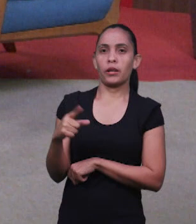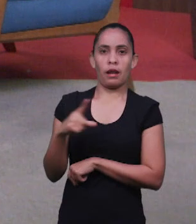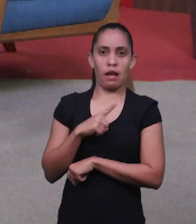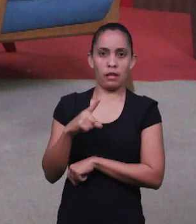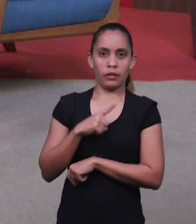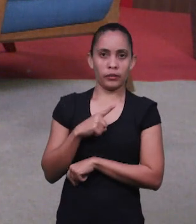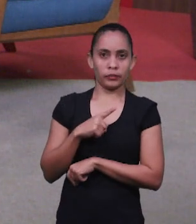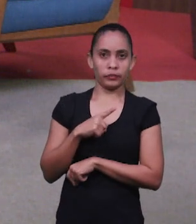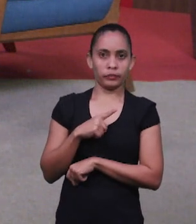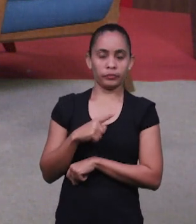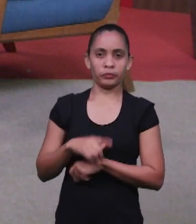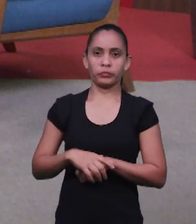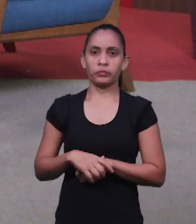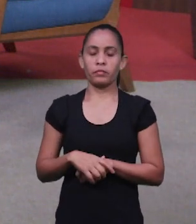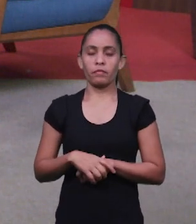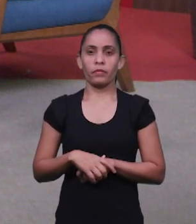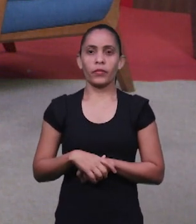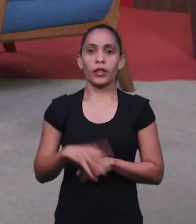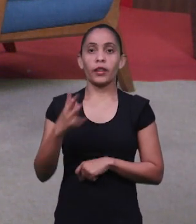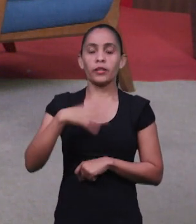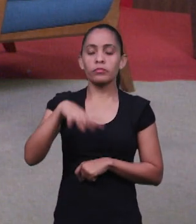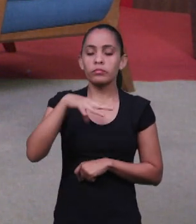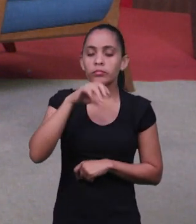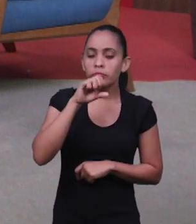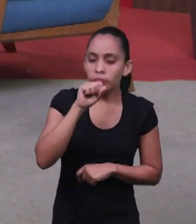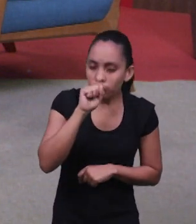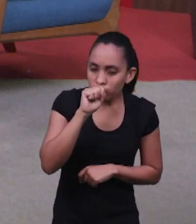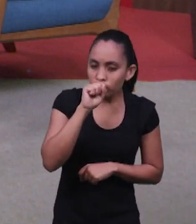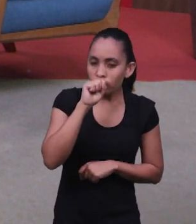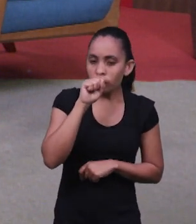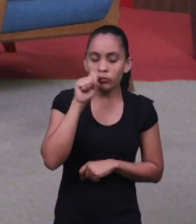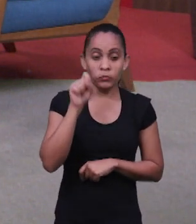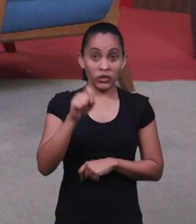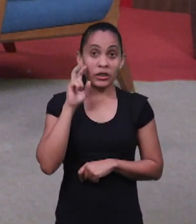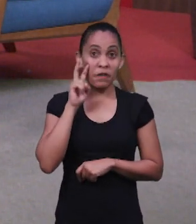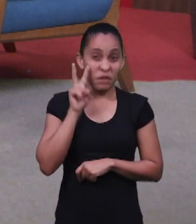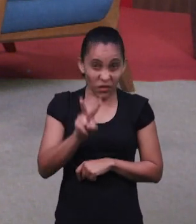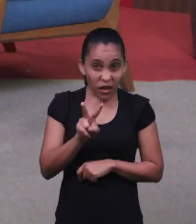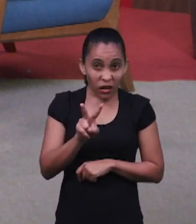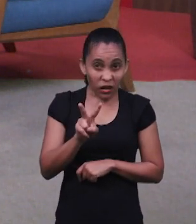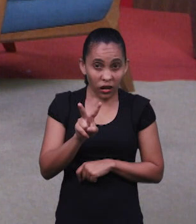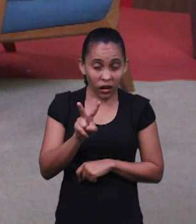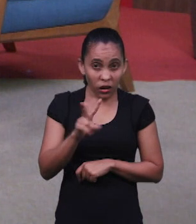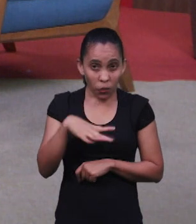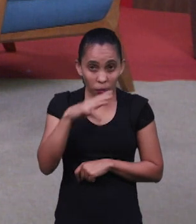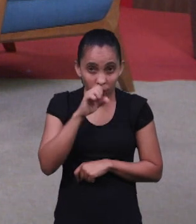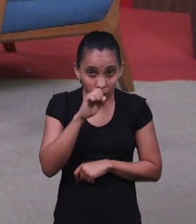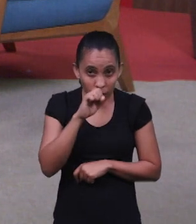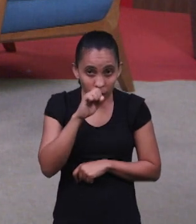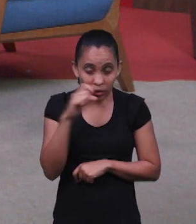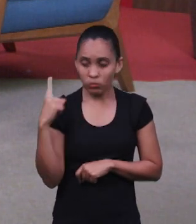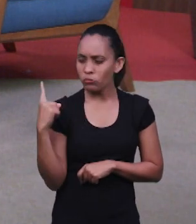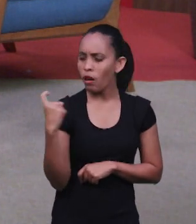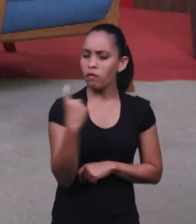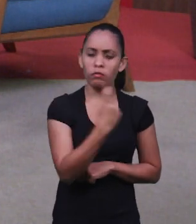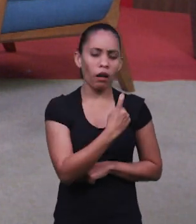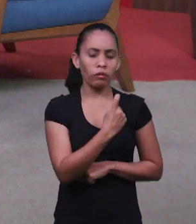par ce parfum. Donc, est-ce qu'on voit le parfum? Non. Mais tout le monde le ressent.